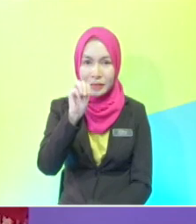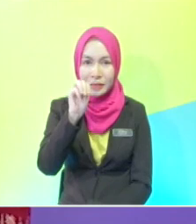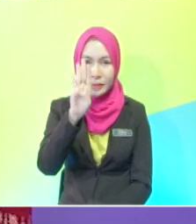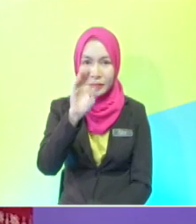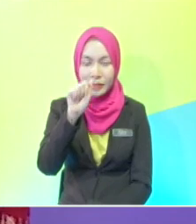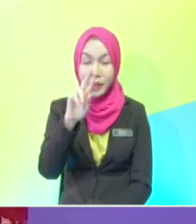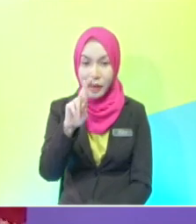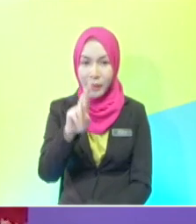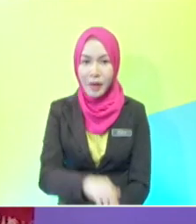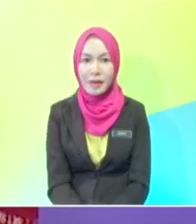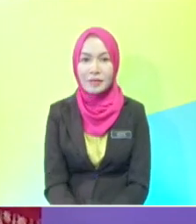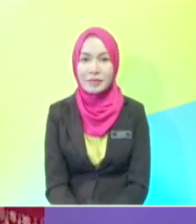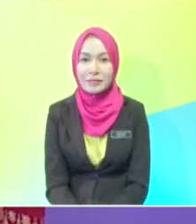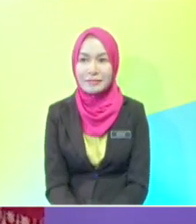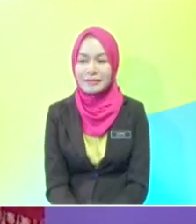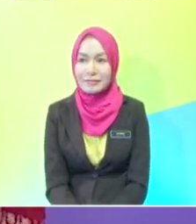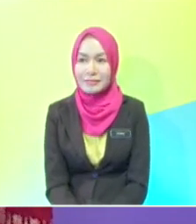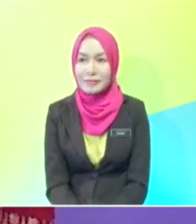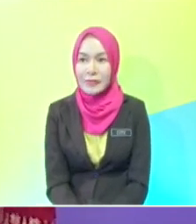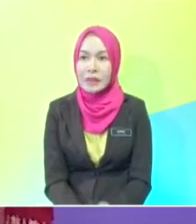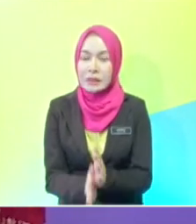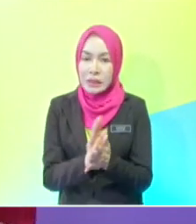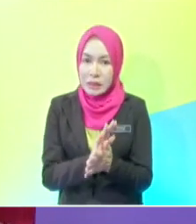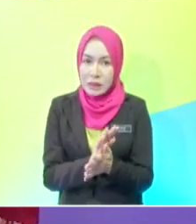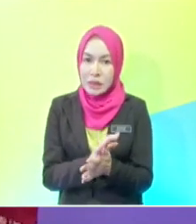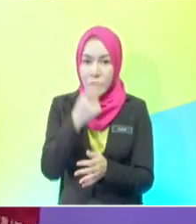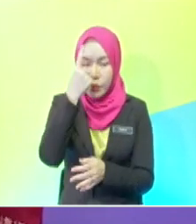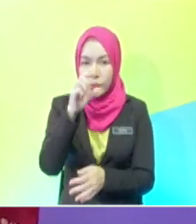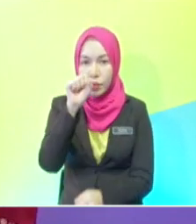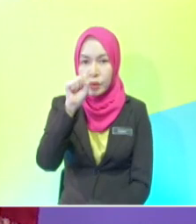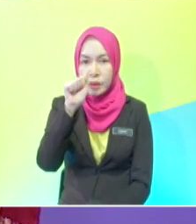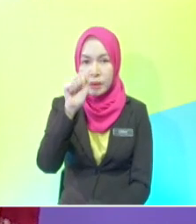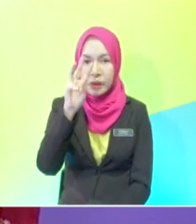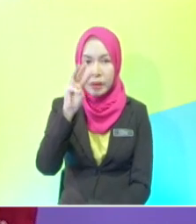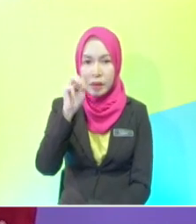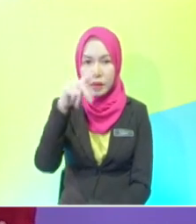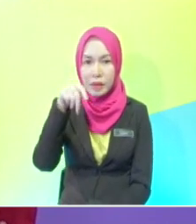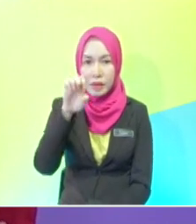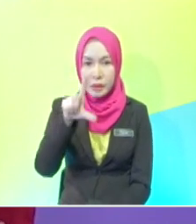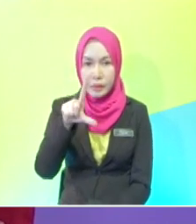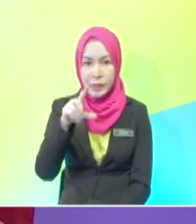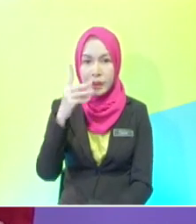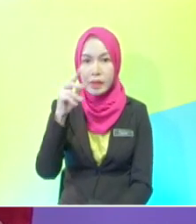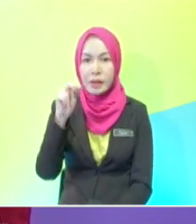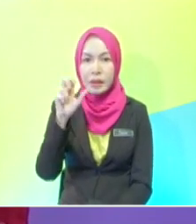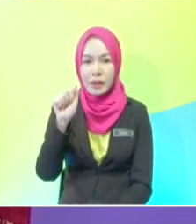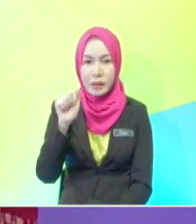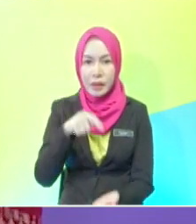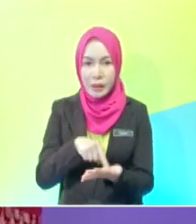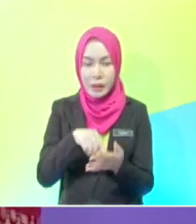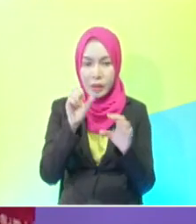itu tidak dapat sampel DNA ini kita boleh dapat sampel DNA daripada air mani ataupun darah Oke